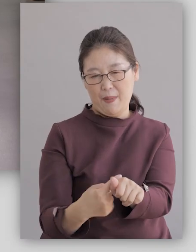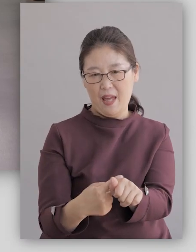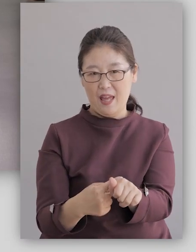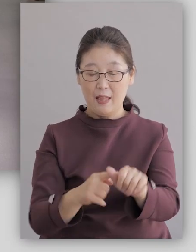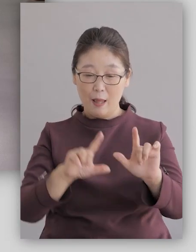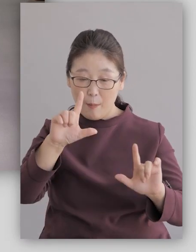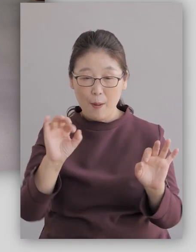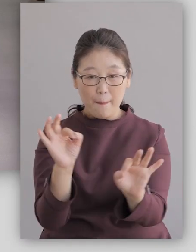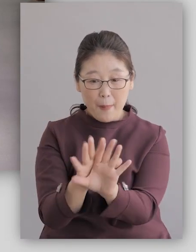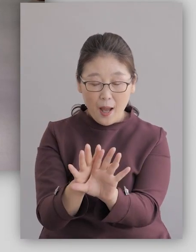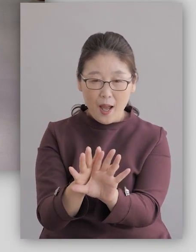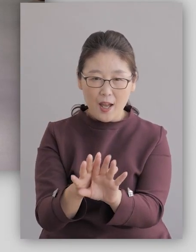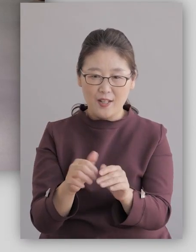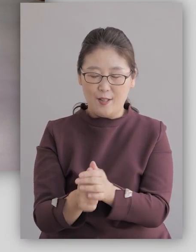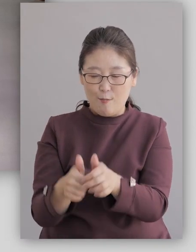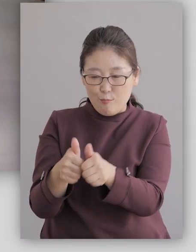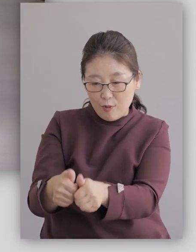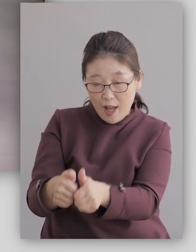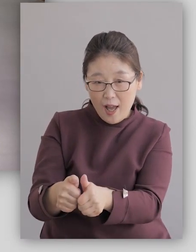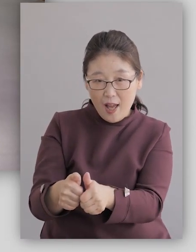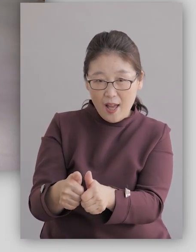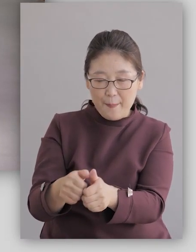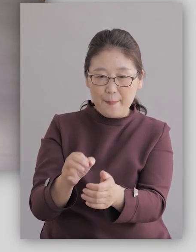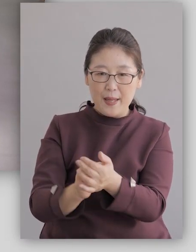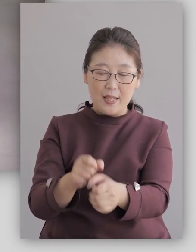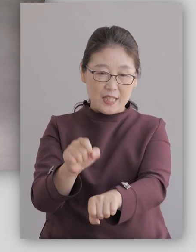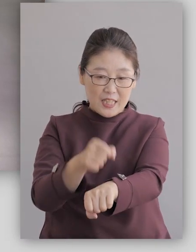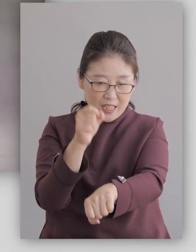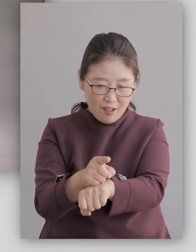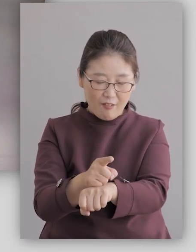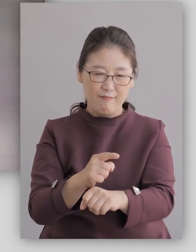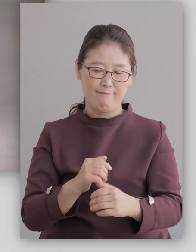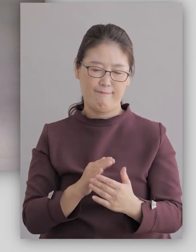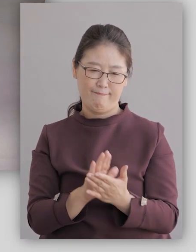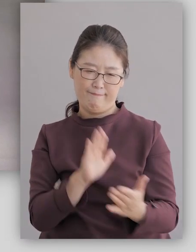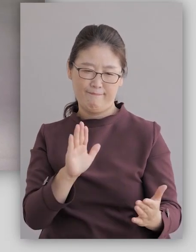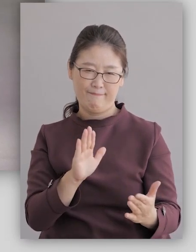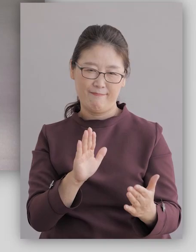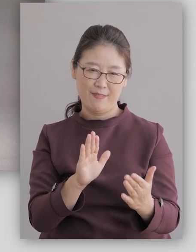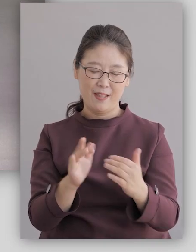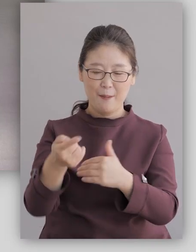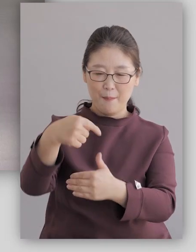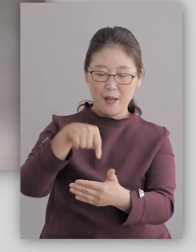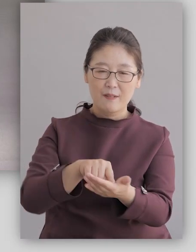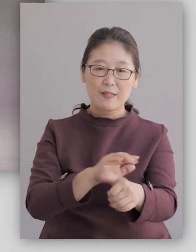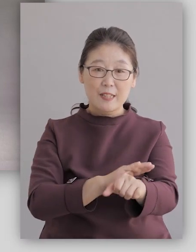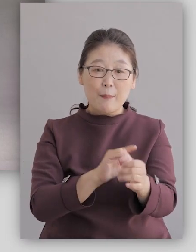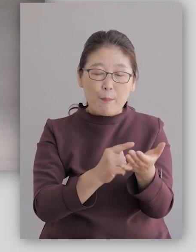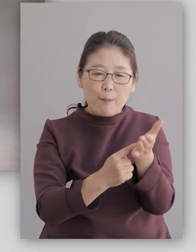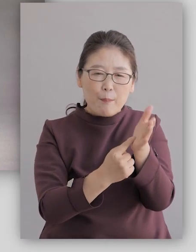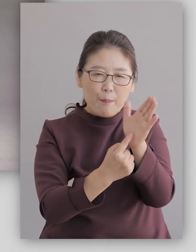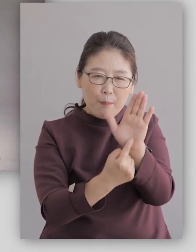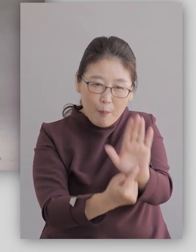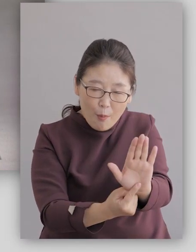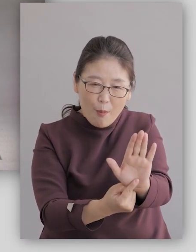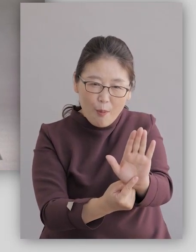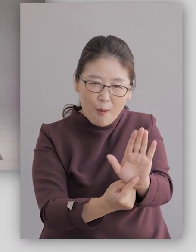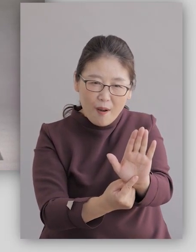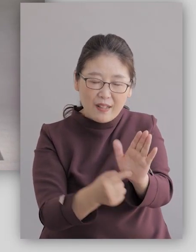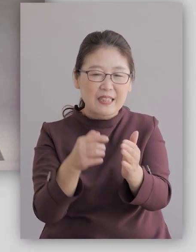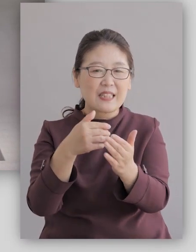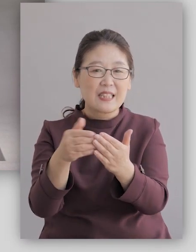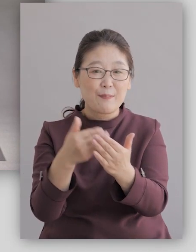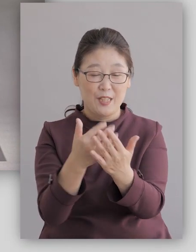없애고 물감의 마테리얼과 그 다음에 열정적인 감성을 표현하는 이런 작품들을